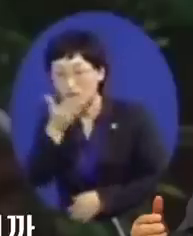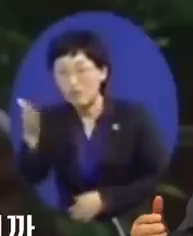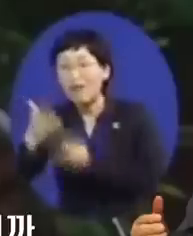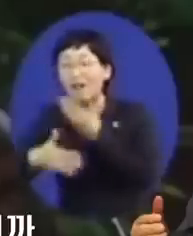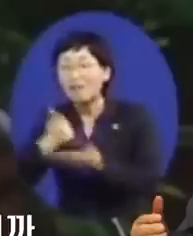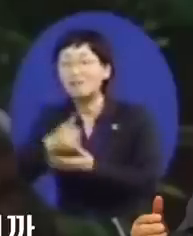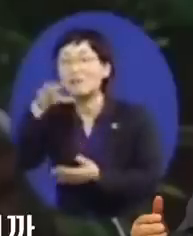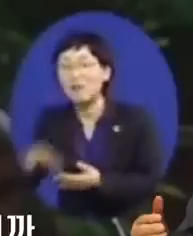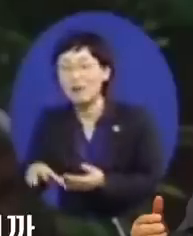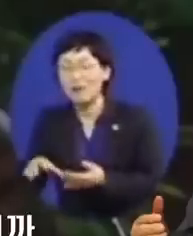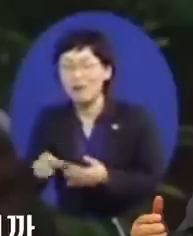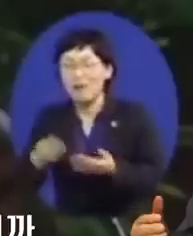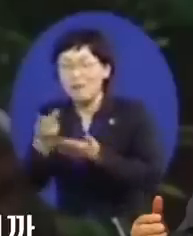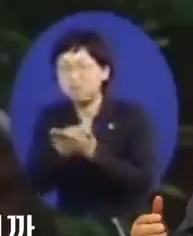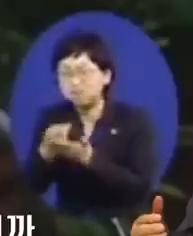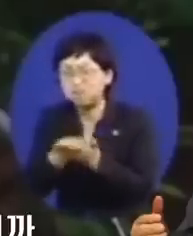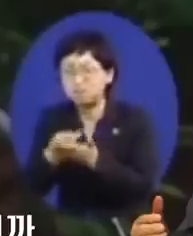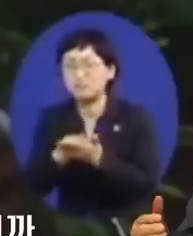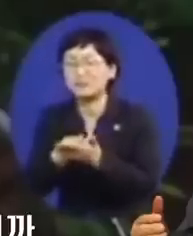앞에 몸부림치고